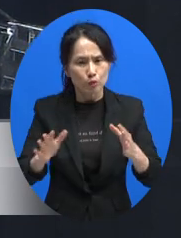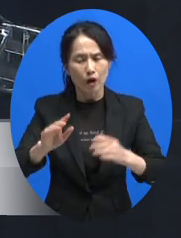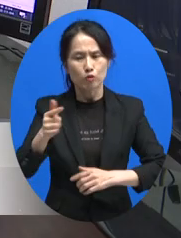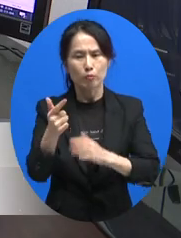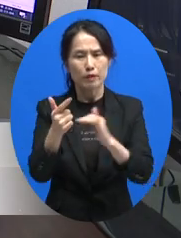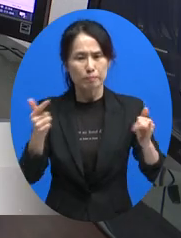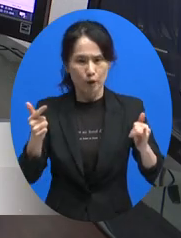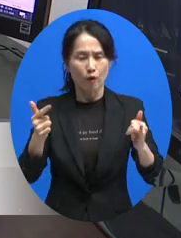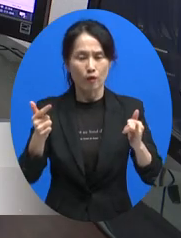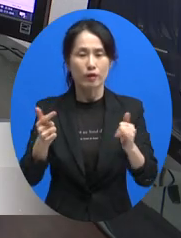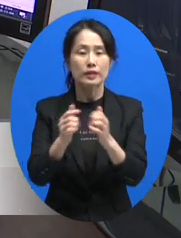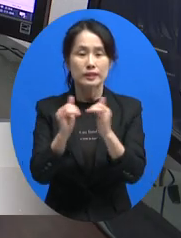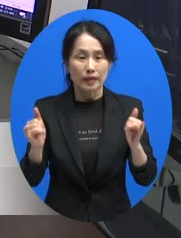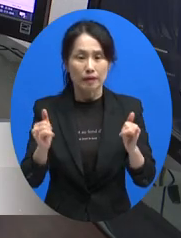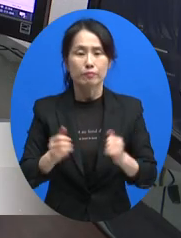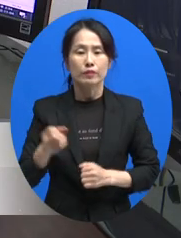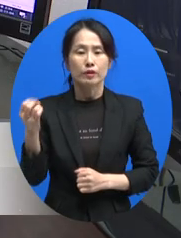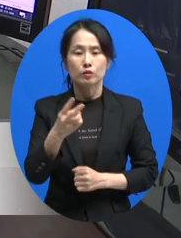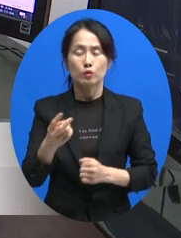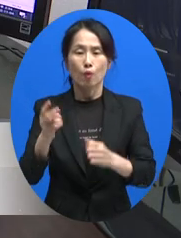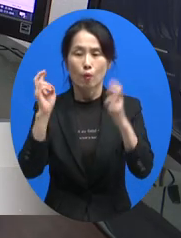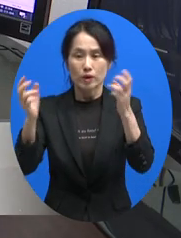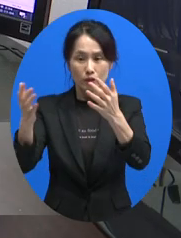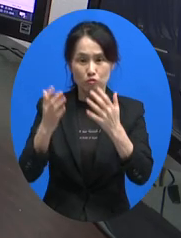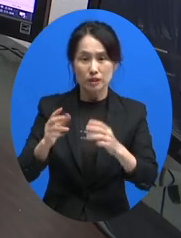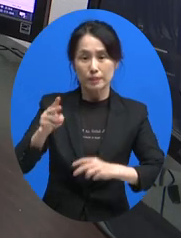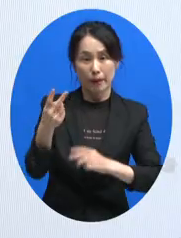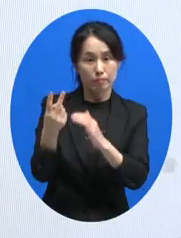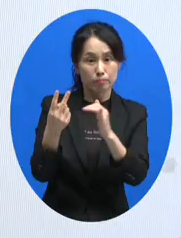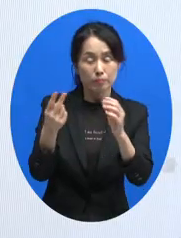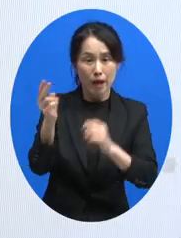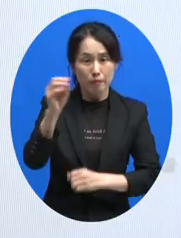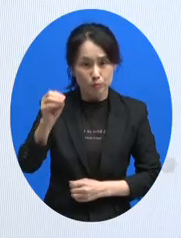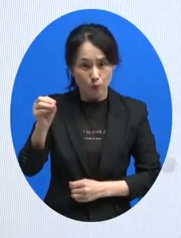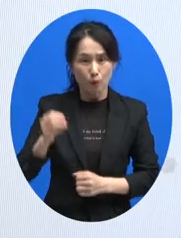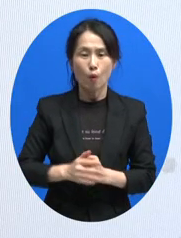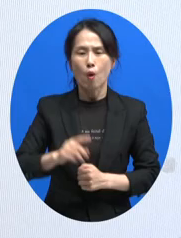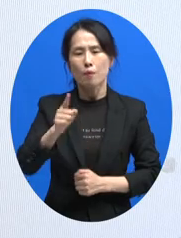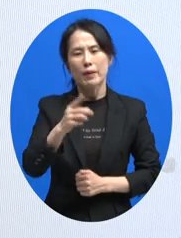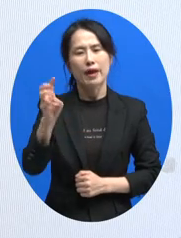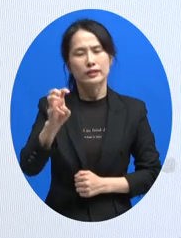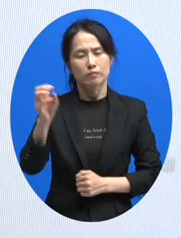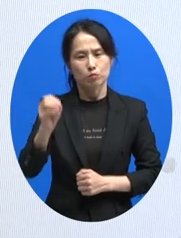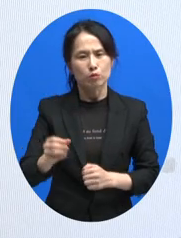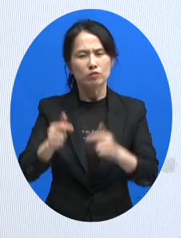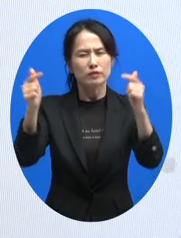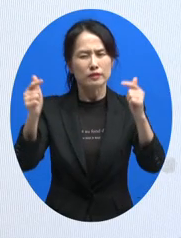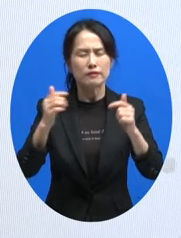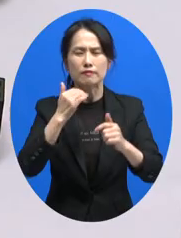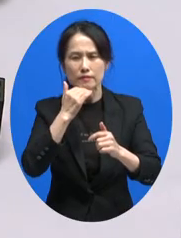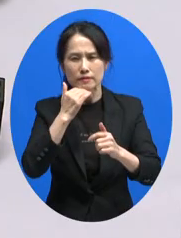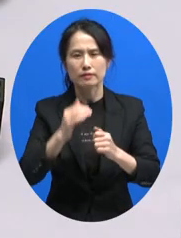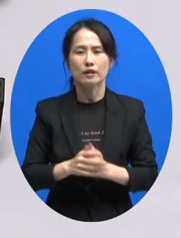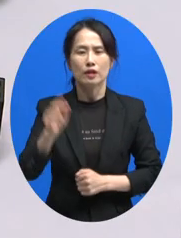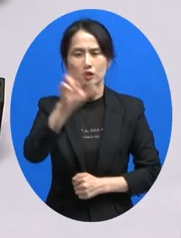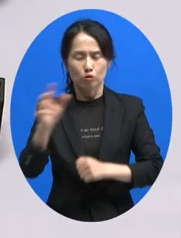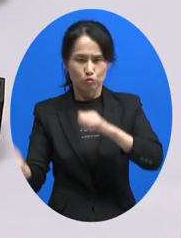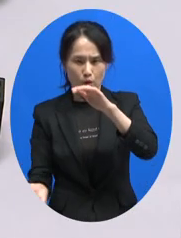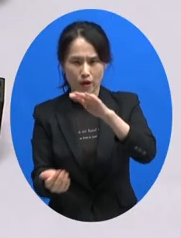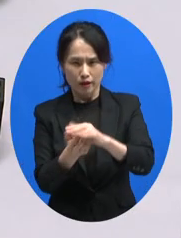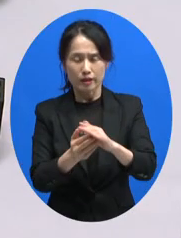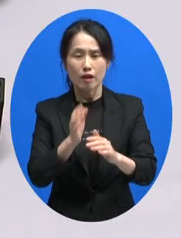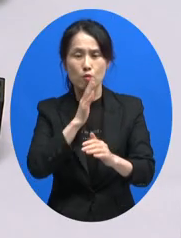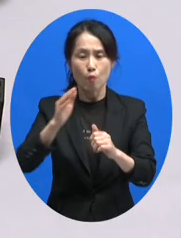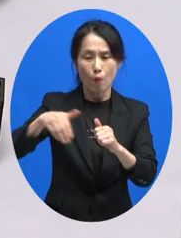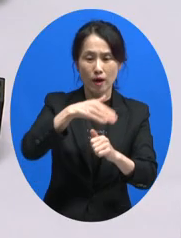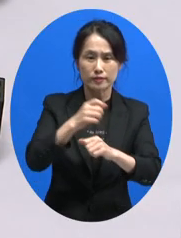동안 600명의 전문 인력 배출과 기업 유치 200%, 기업 매출액 130% 증대를 통해 전국 최대